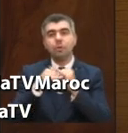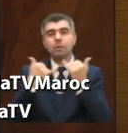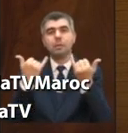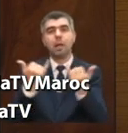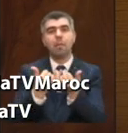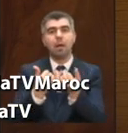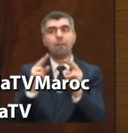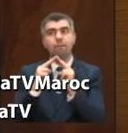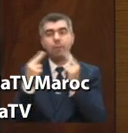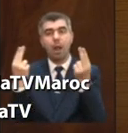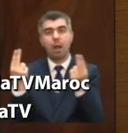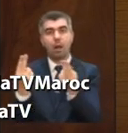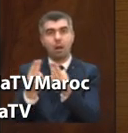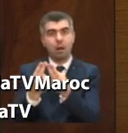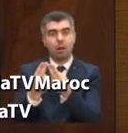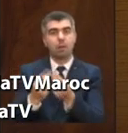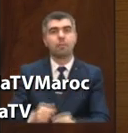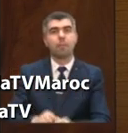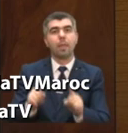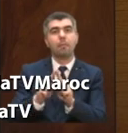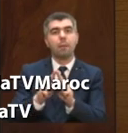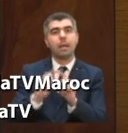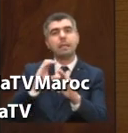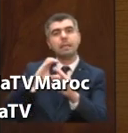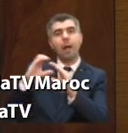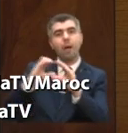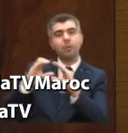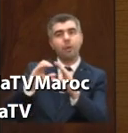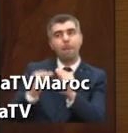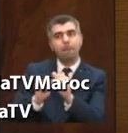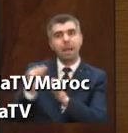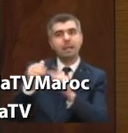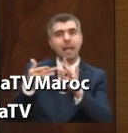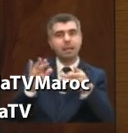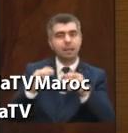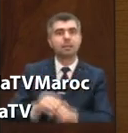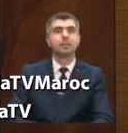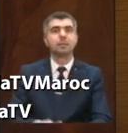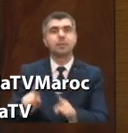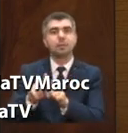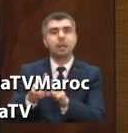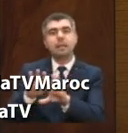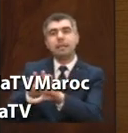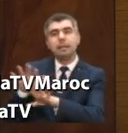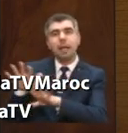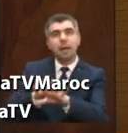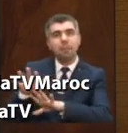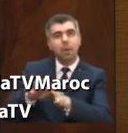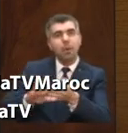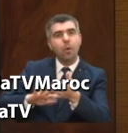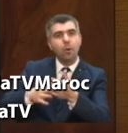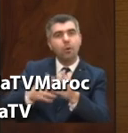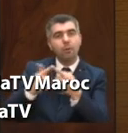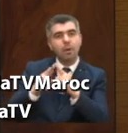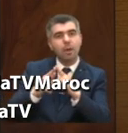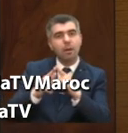دولية توجيهية عبر تقنية التواصل عن بعد موضوعها تدابير الصحة والسلامة في أماكن العمل